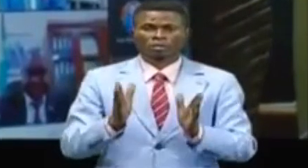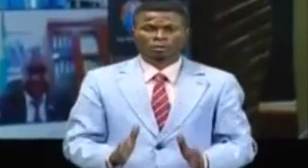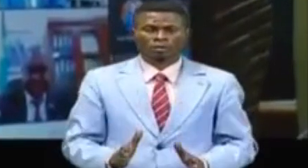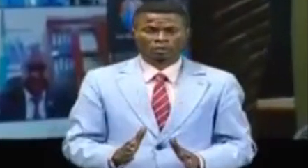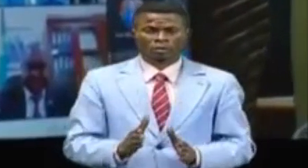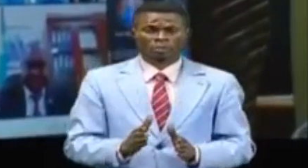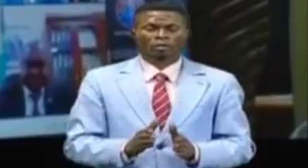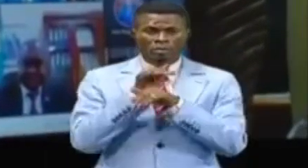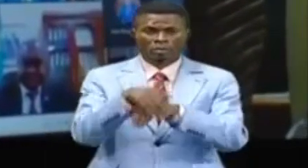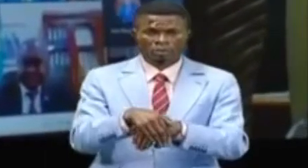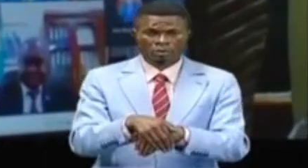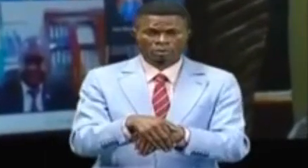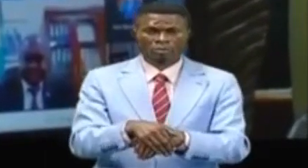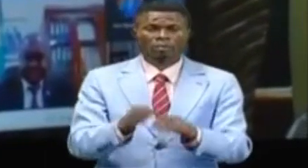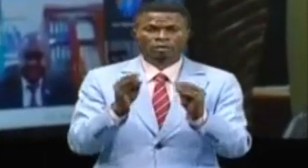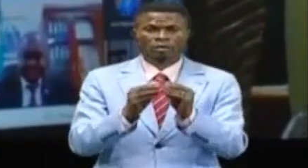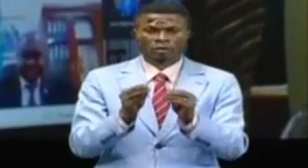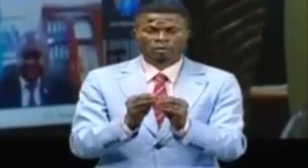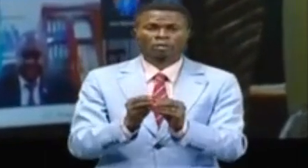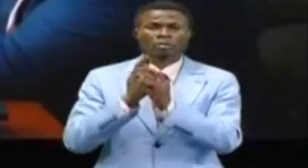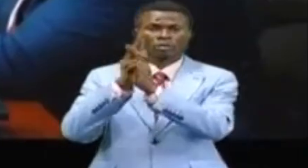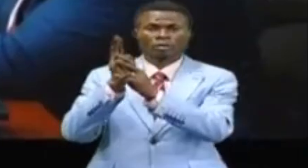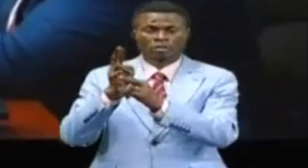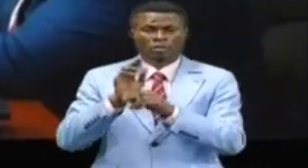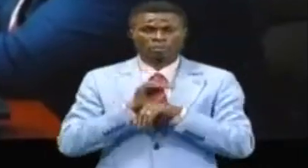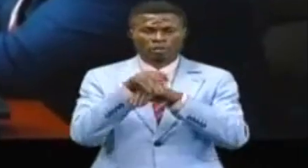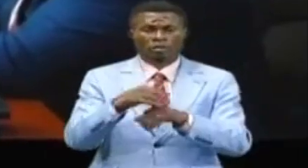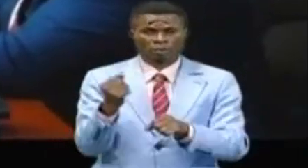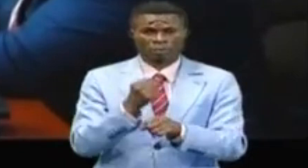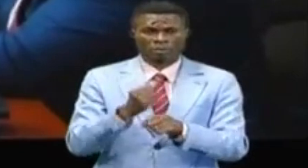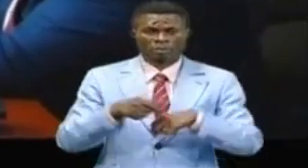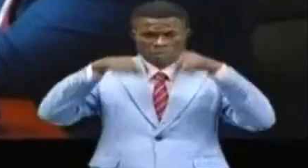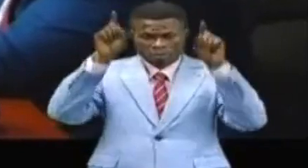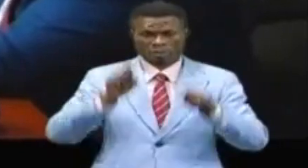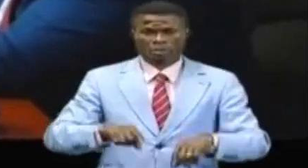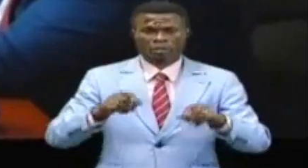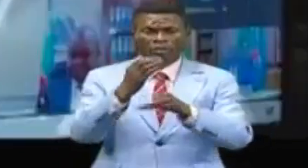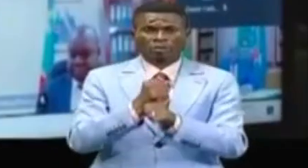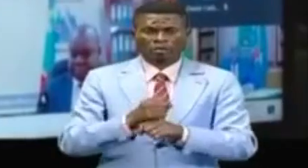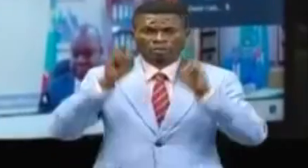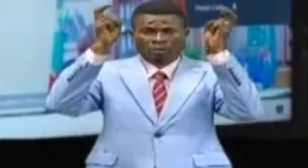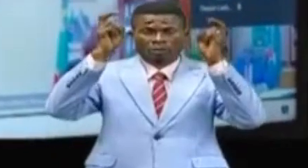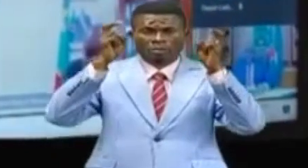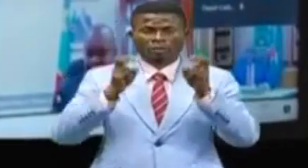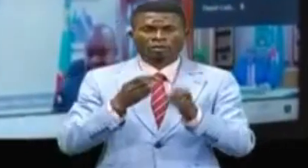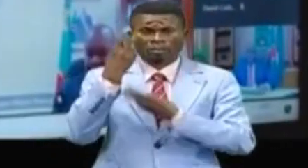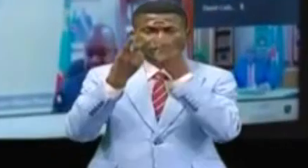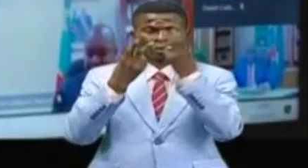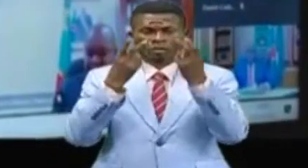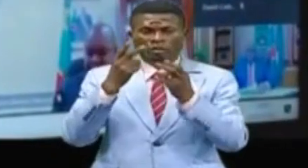fait part au Conseil de sa participation à ses travaux qui avaient cette année pour thème un tournant décisif